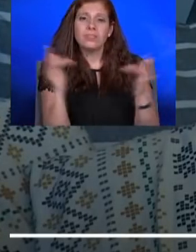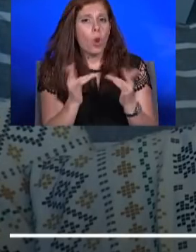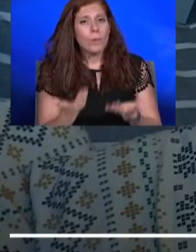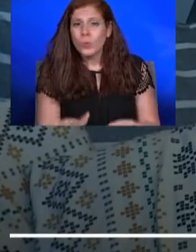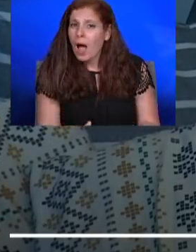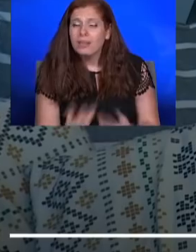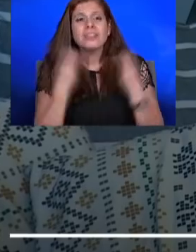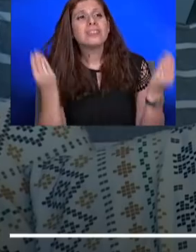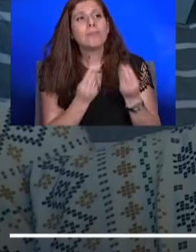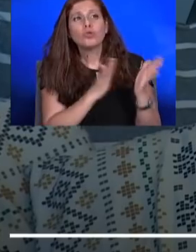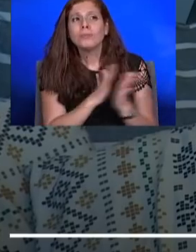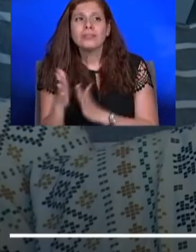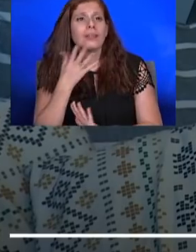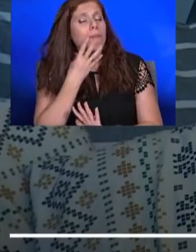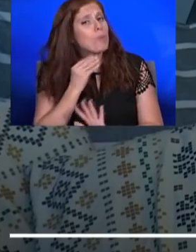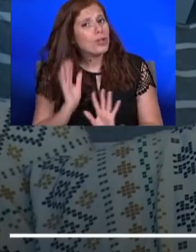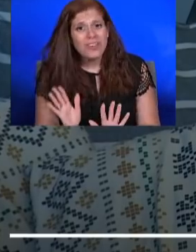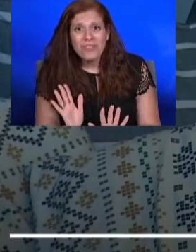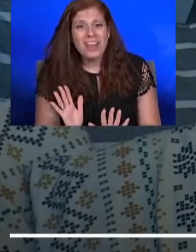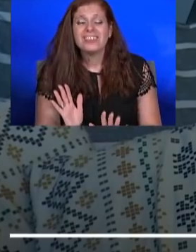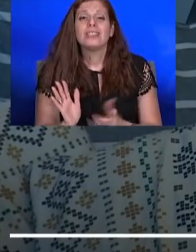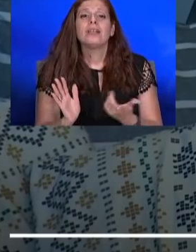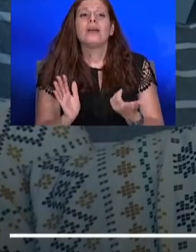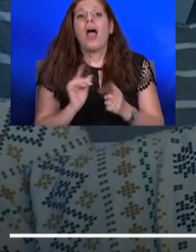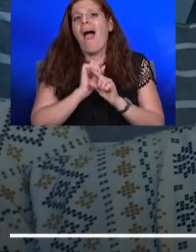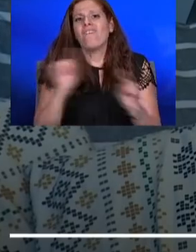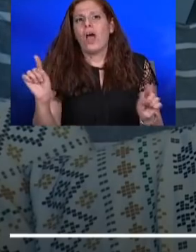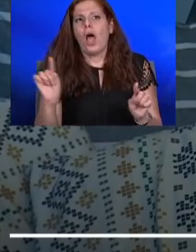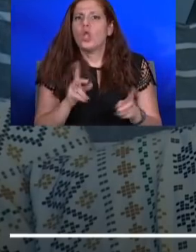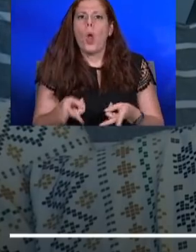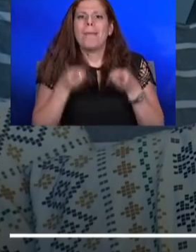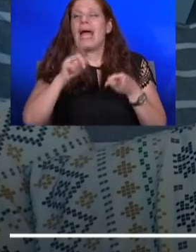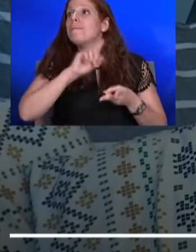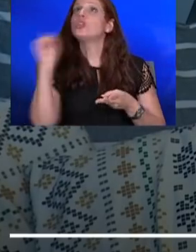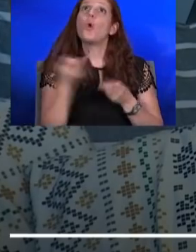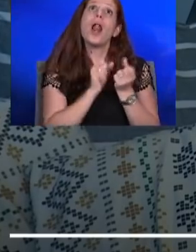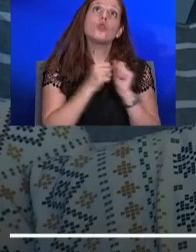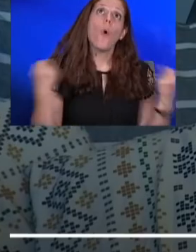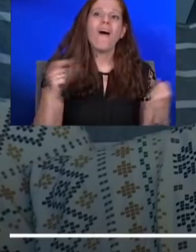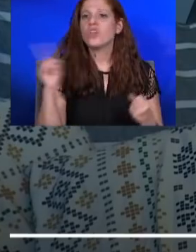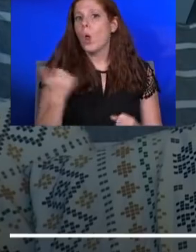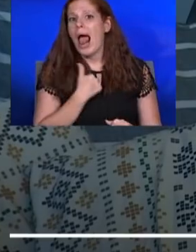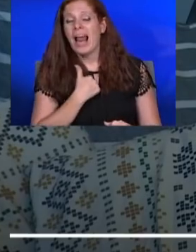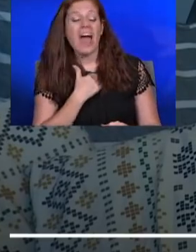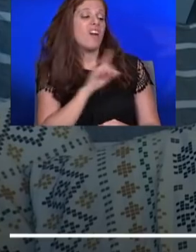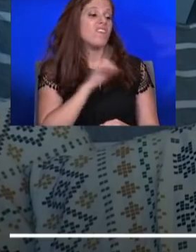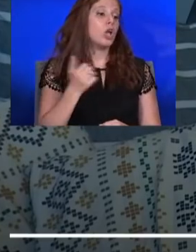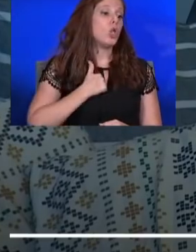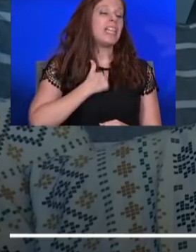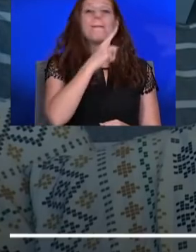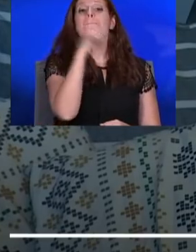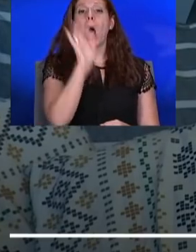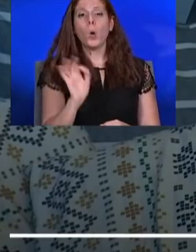יפה. אף אחד לא מקיים את כל התורה ואת כל ההלכה, ואף אחד הוא לא דתי ב-100%. לכל אחד יש את המקומות שבהם הוא חזק